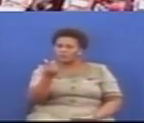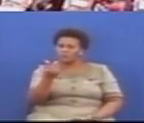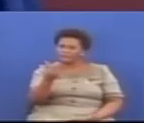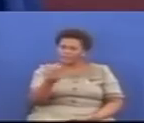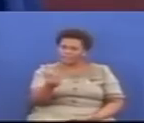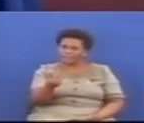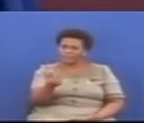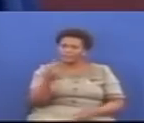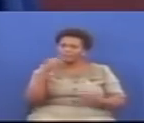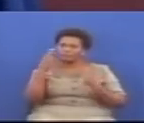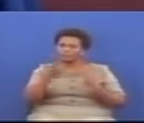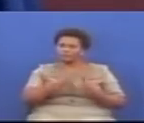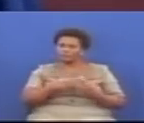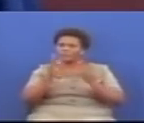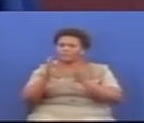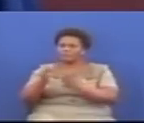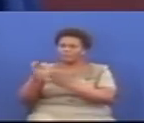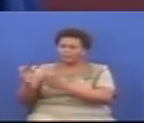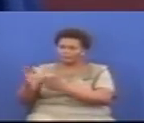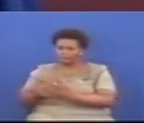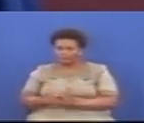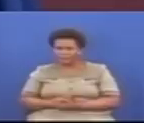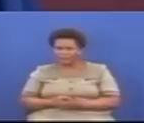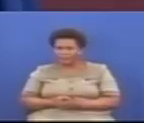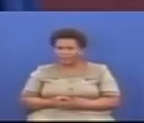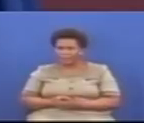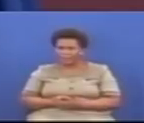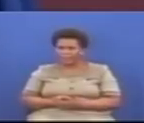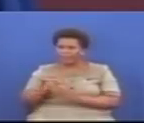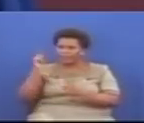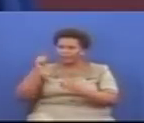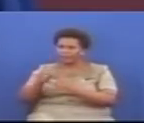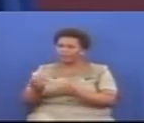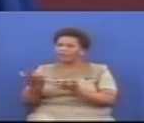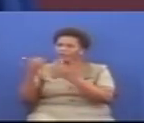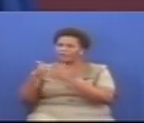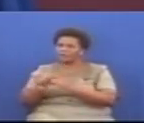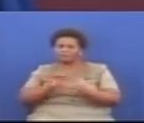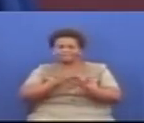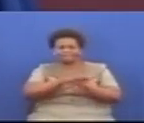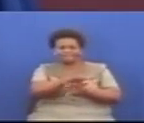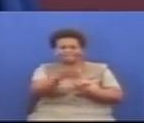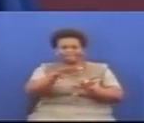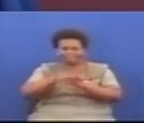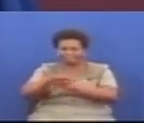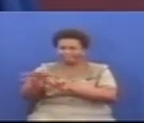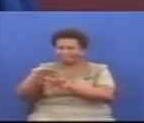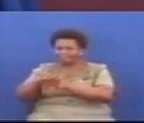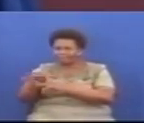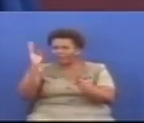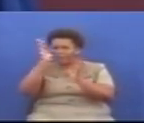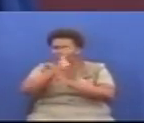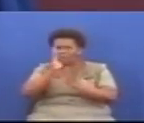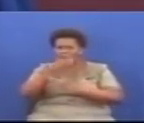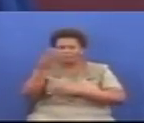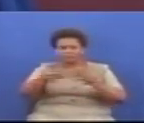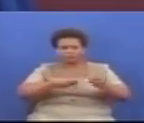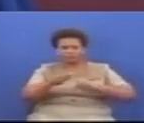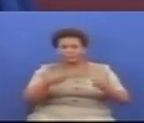Philip Mpango, ili sasa aweze kutuelezea kuhusu hali ya uchumi wa taifa,